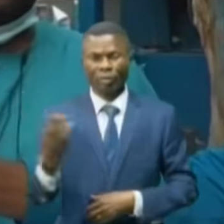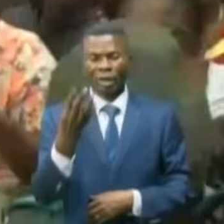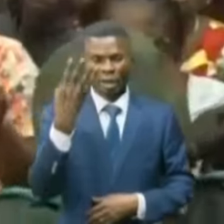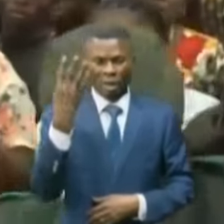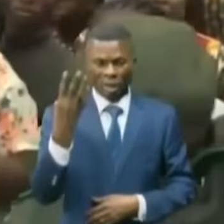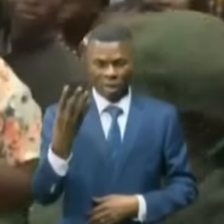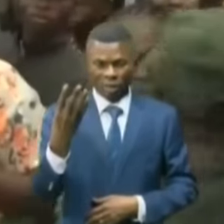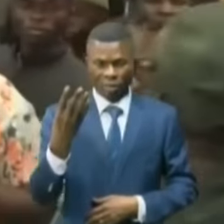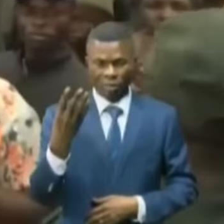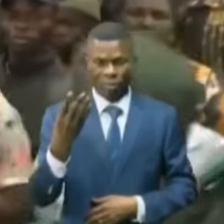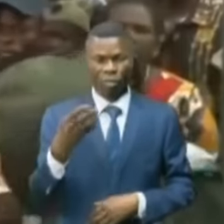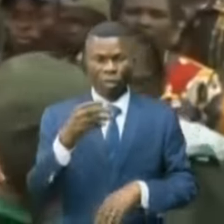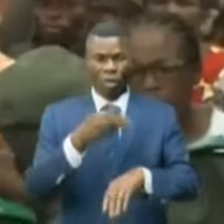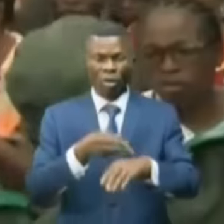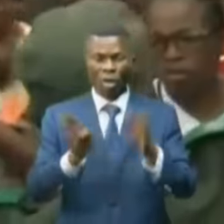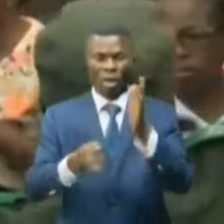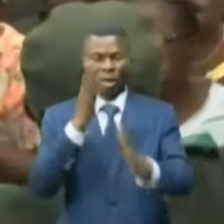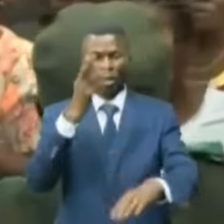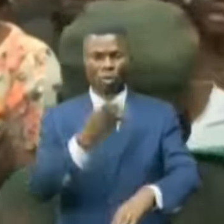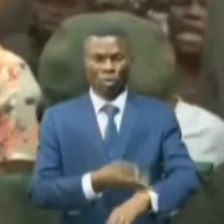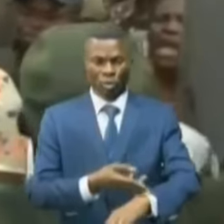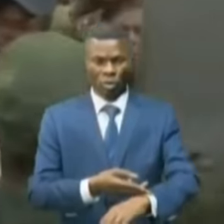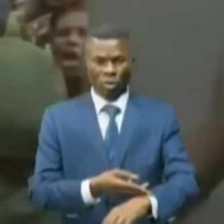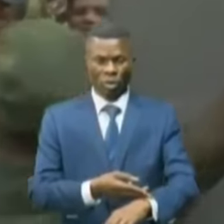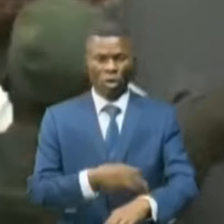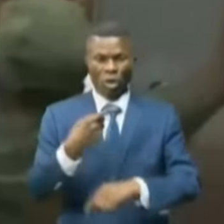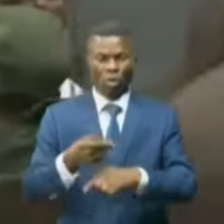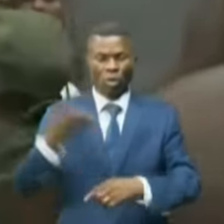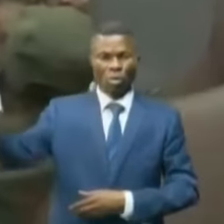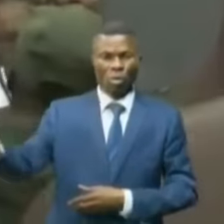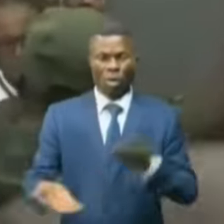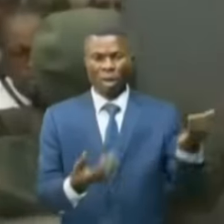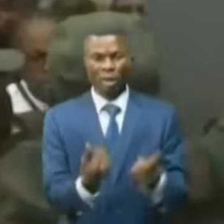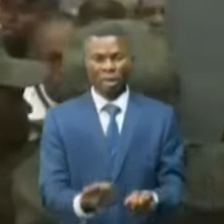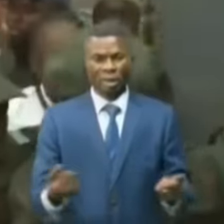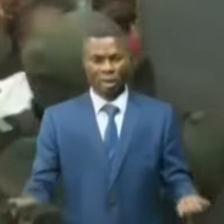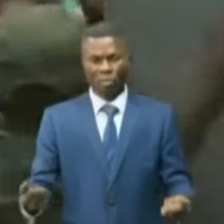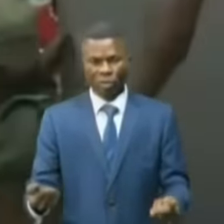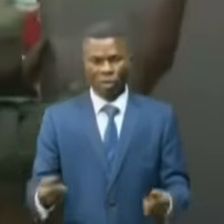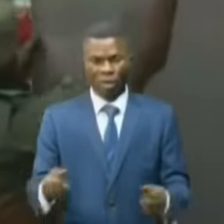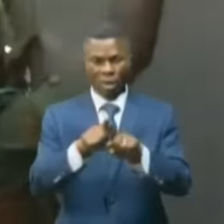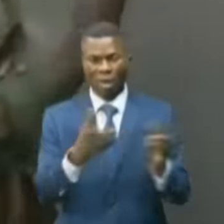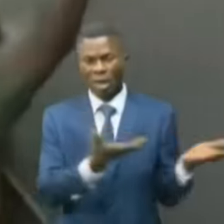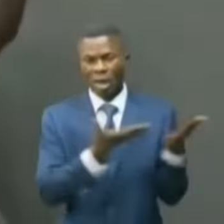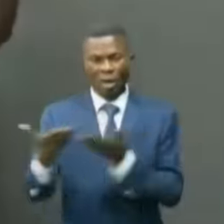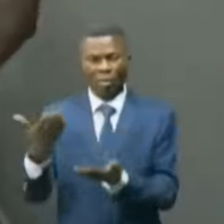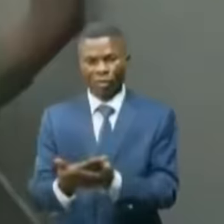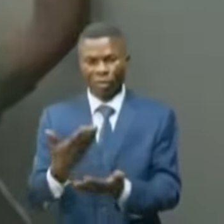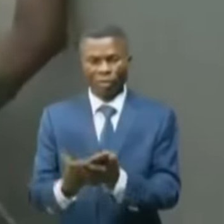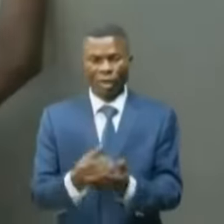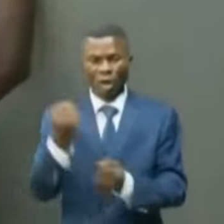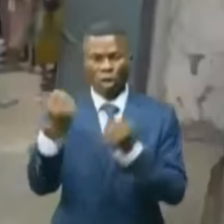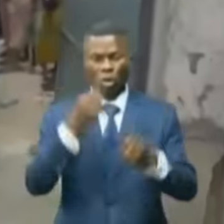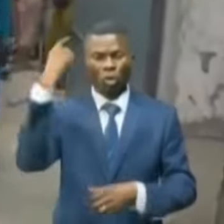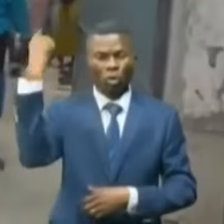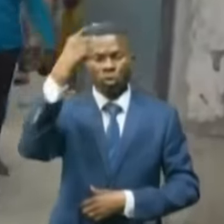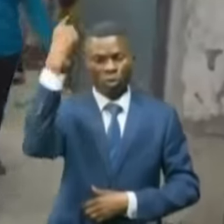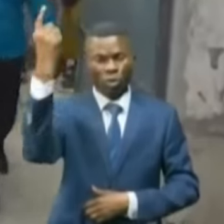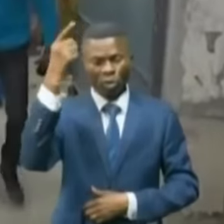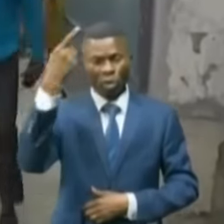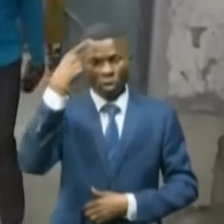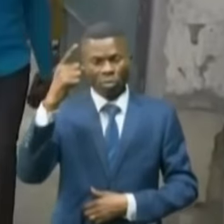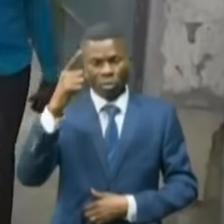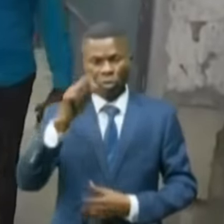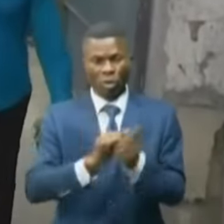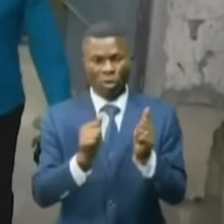27 juillet 2024, à partir de 14h, nous avons commencé à recevoir les enfants qu'on nous amène ici par les ambulanciers pour les